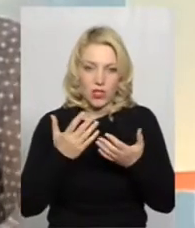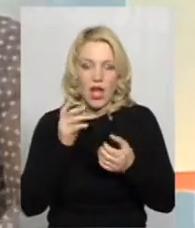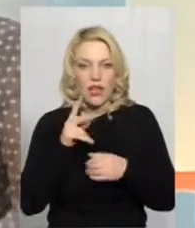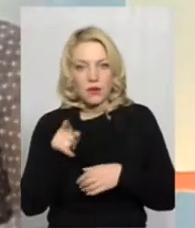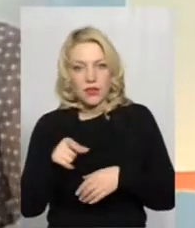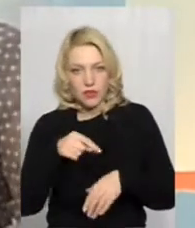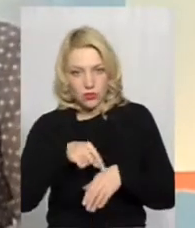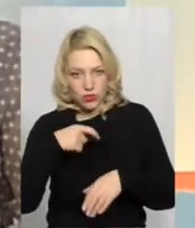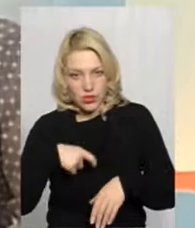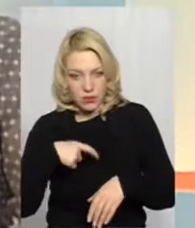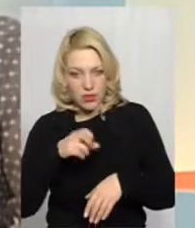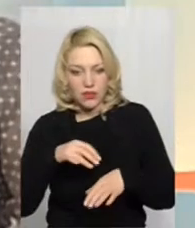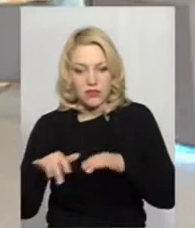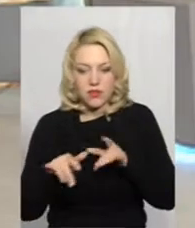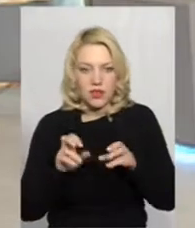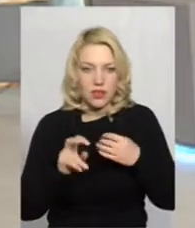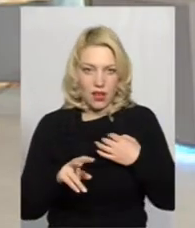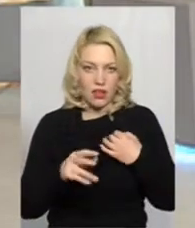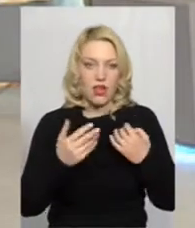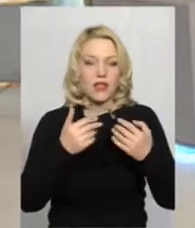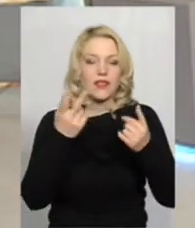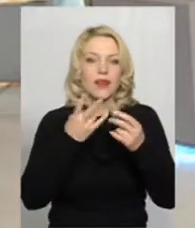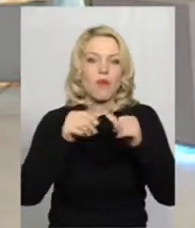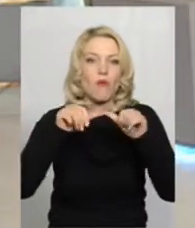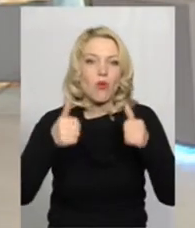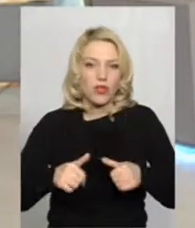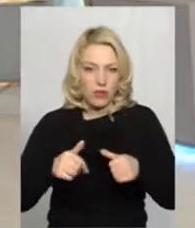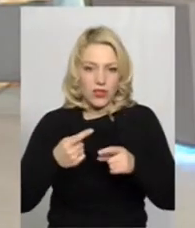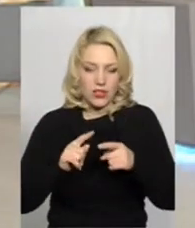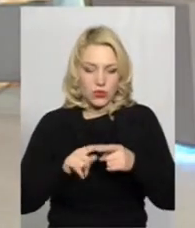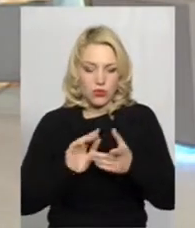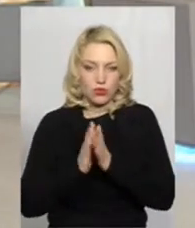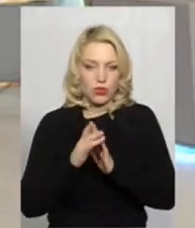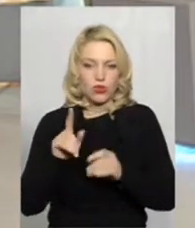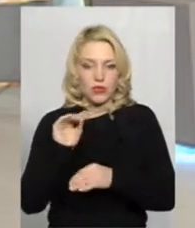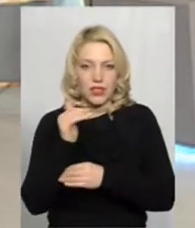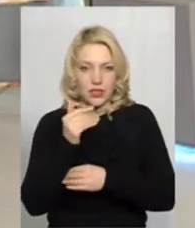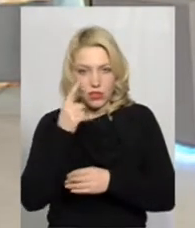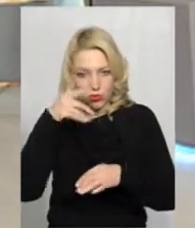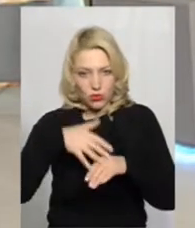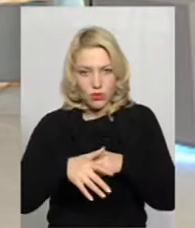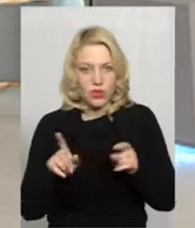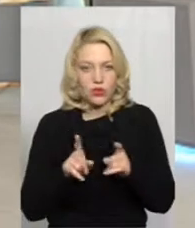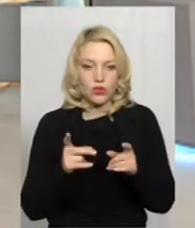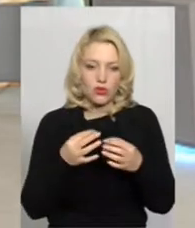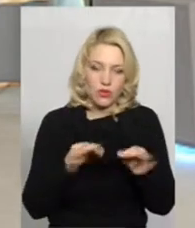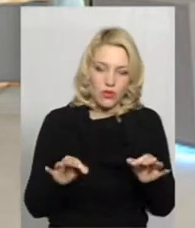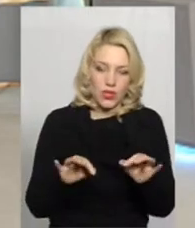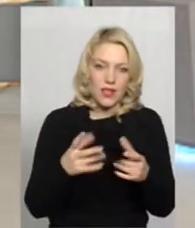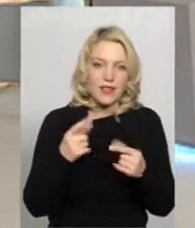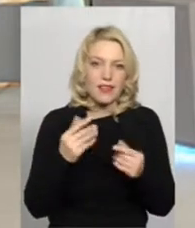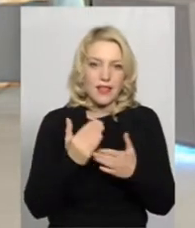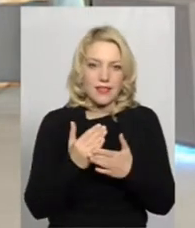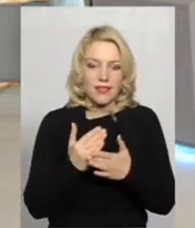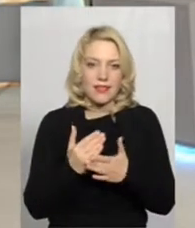в цій ситуації? Моделювати ситуації для того, щоб дитина розуміла, що дозволяється, а де є ті